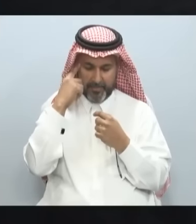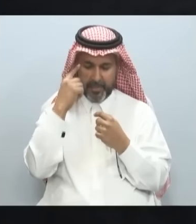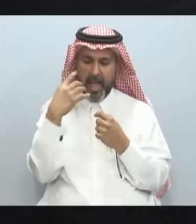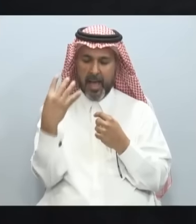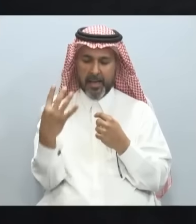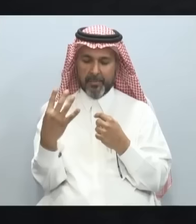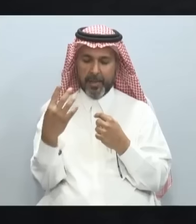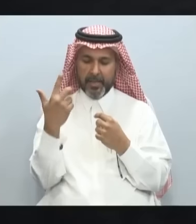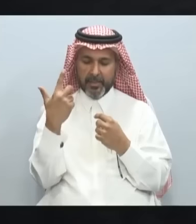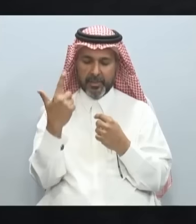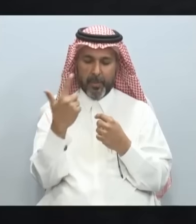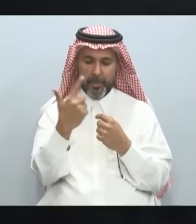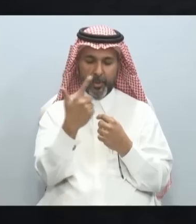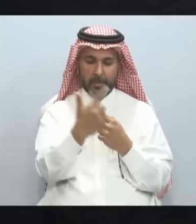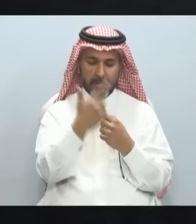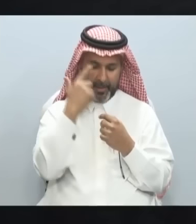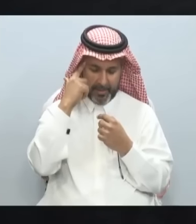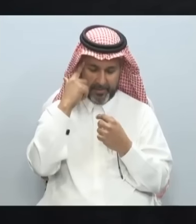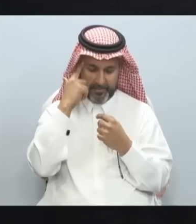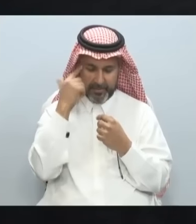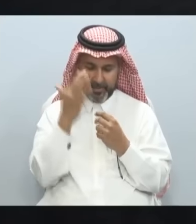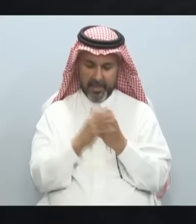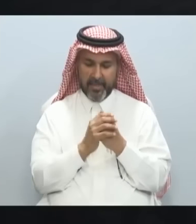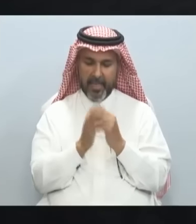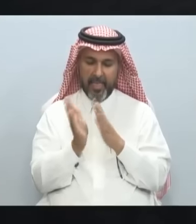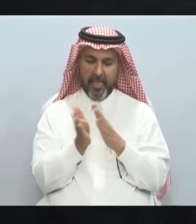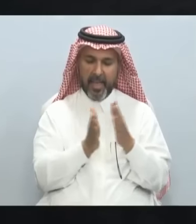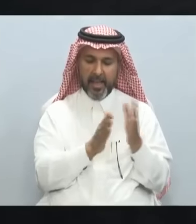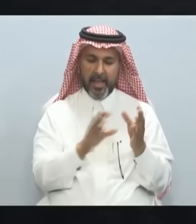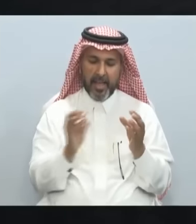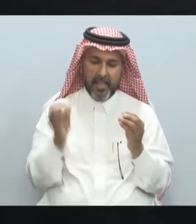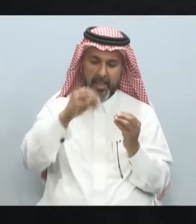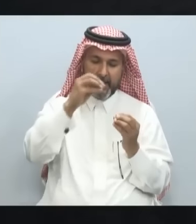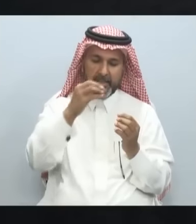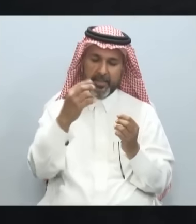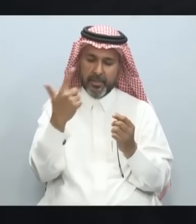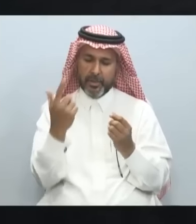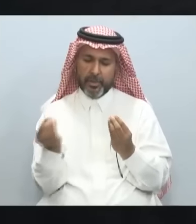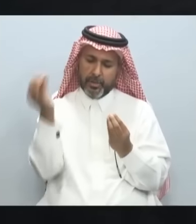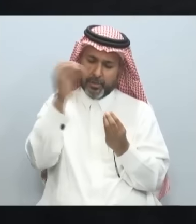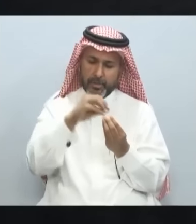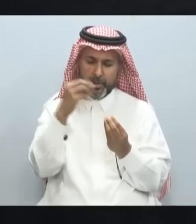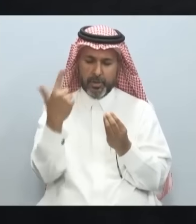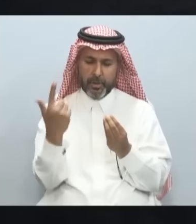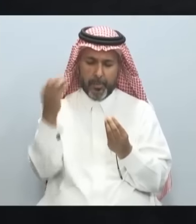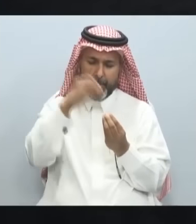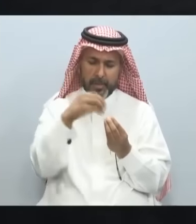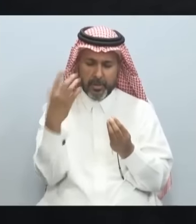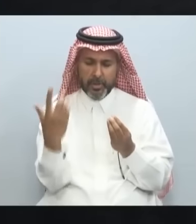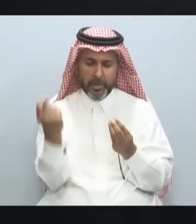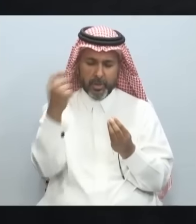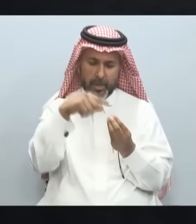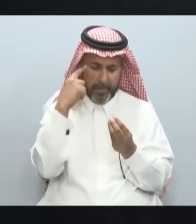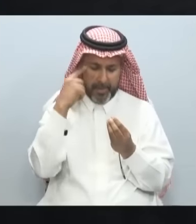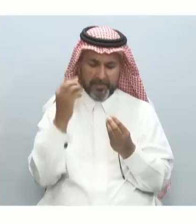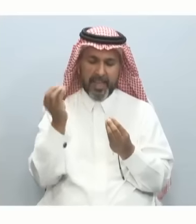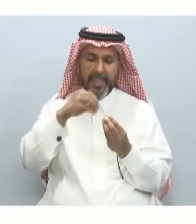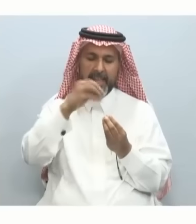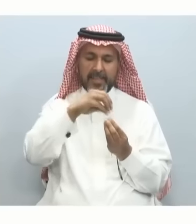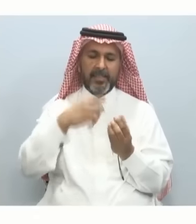كم مره ضاعفناها اربع مرات اذا كيف احصل على المضاعفات مبدعين باستخدام جدول الضرب بارك الله فيكم